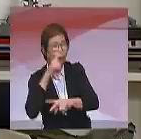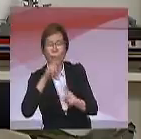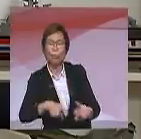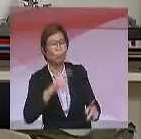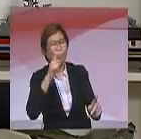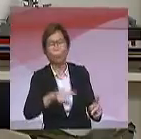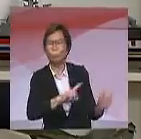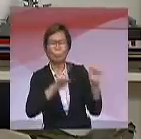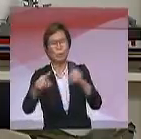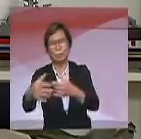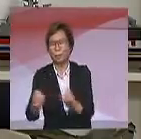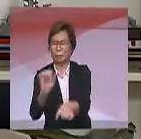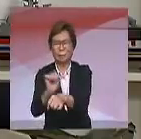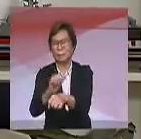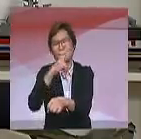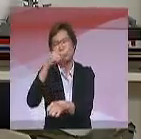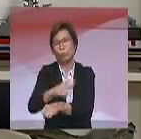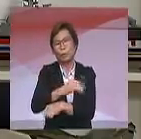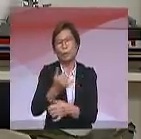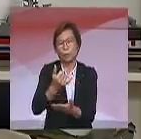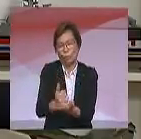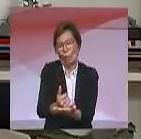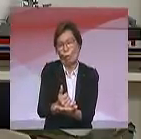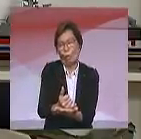hadir ke pejabat dan mereka boleh